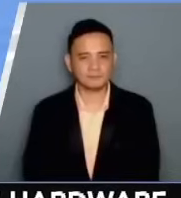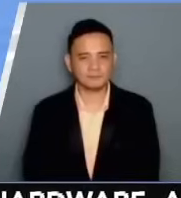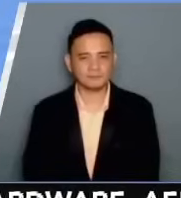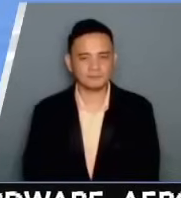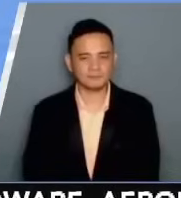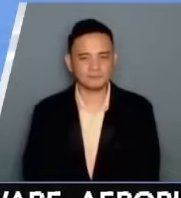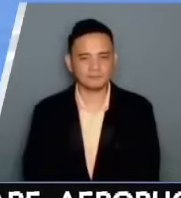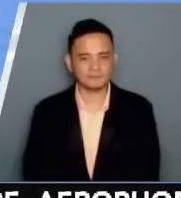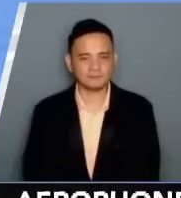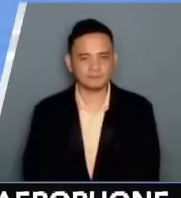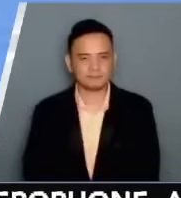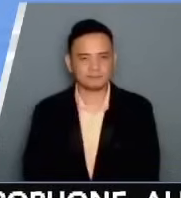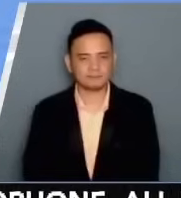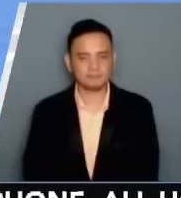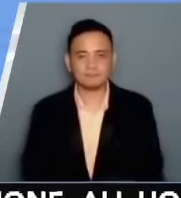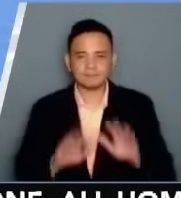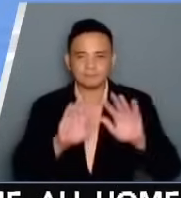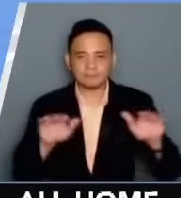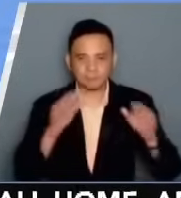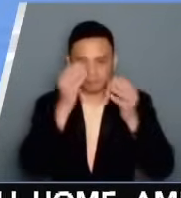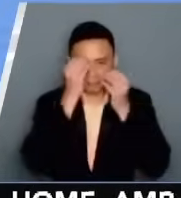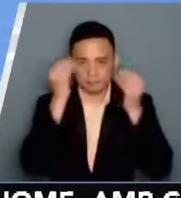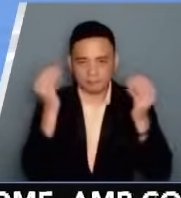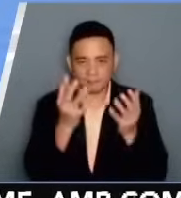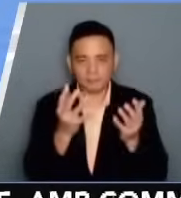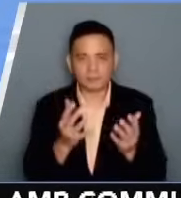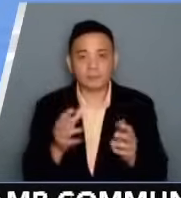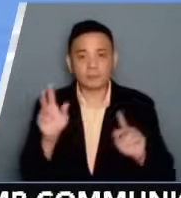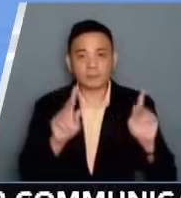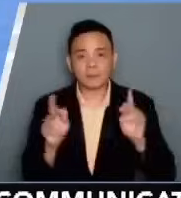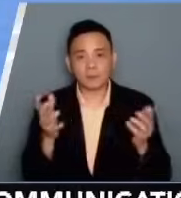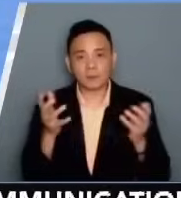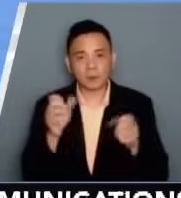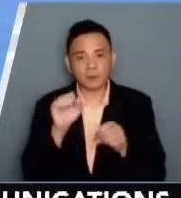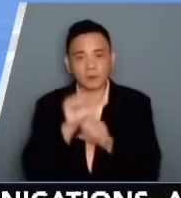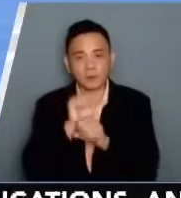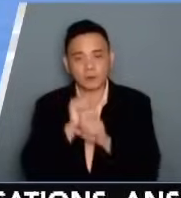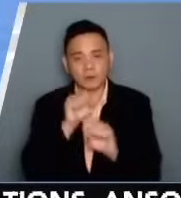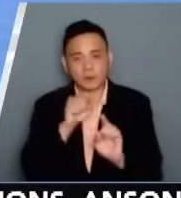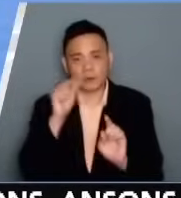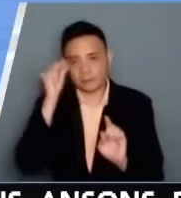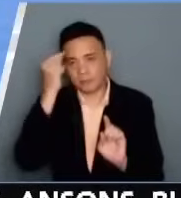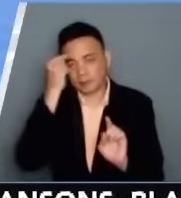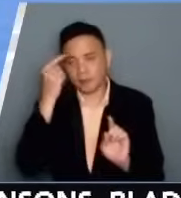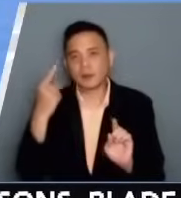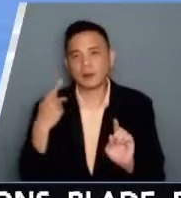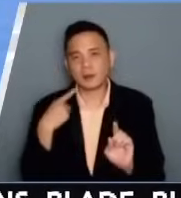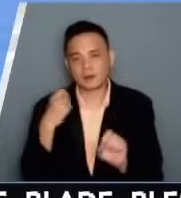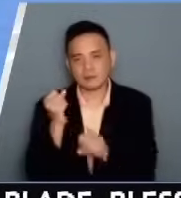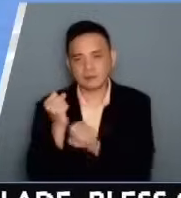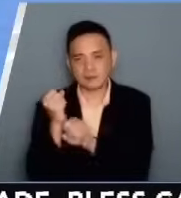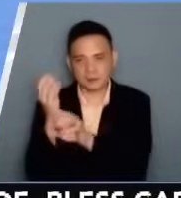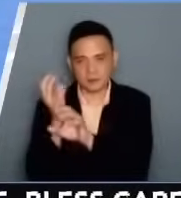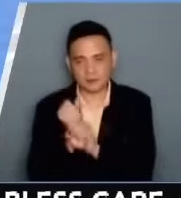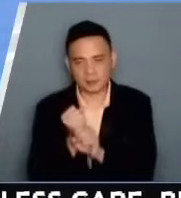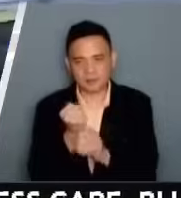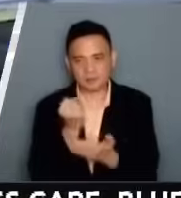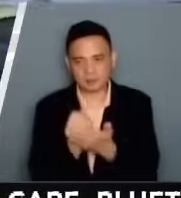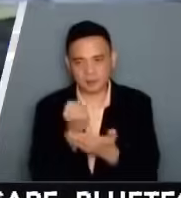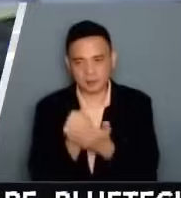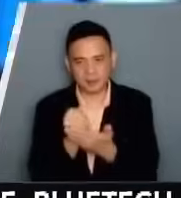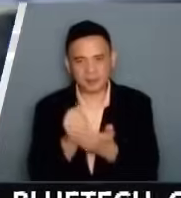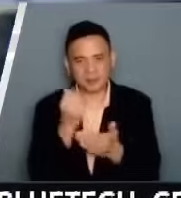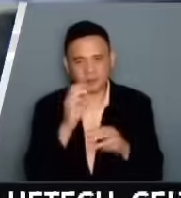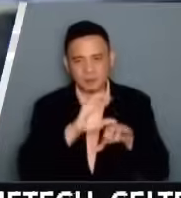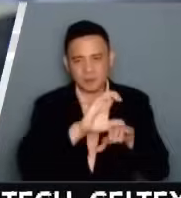Matatanggap na raw ng mga nagtatrabaho sa gobyerno ang first tranche ng salary increase nila na nakatakda po ngayong taon. Ayon sa